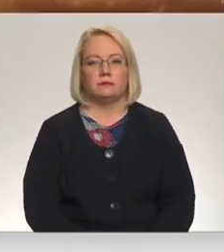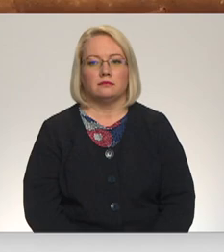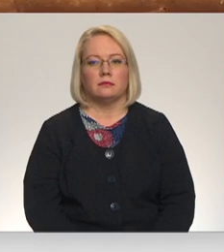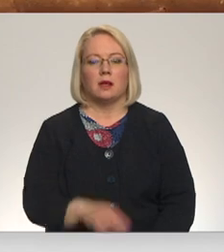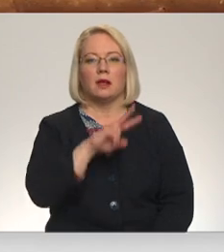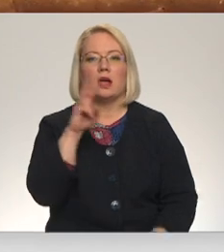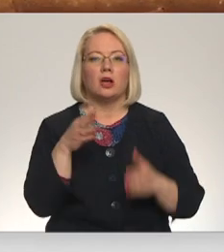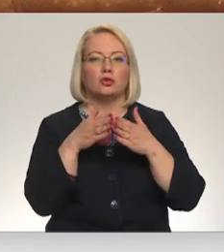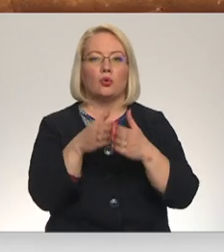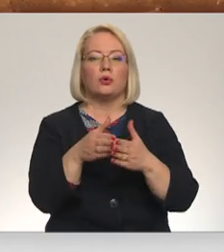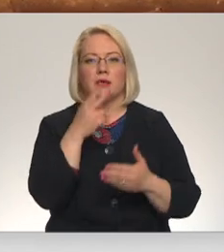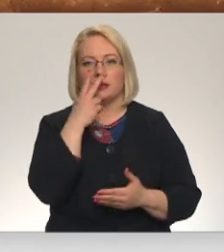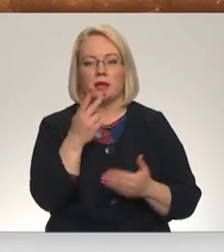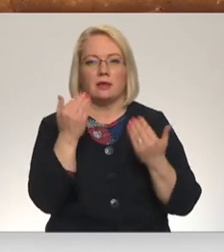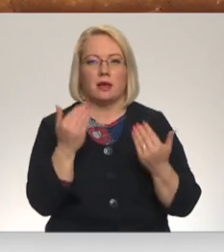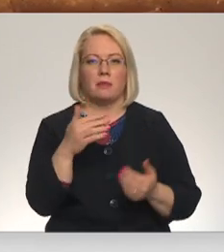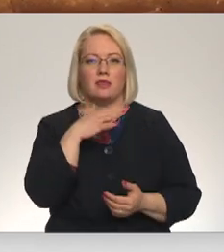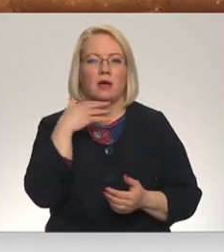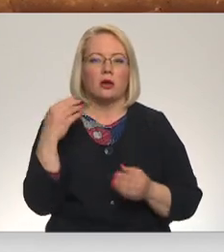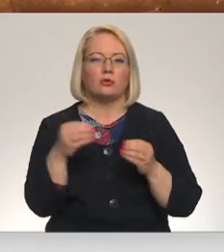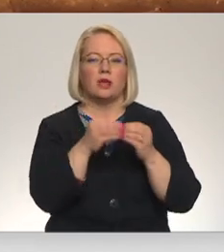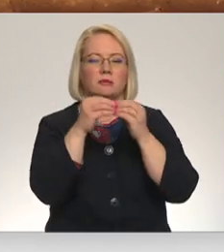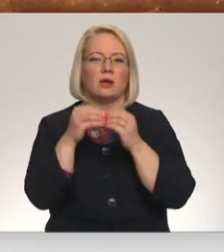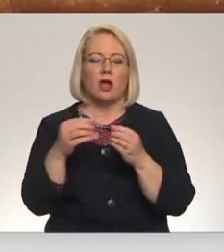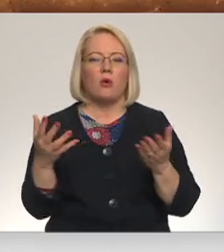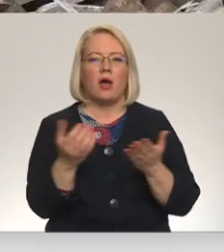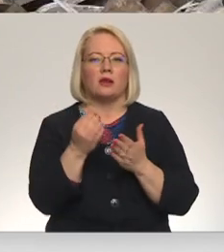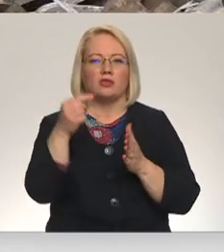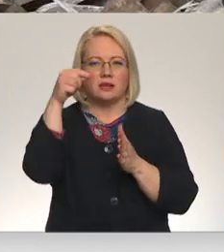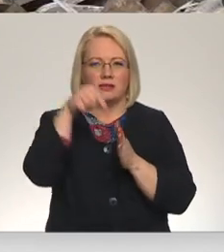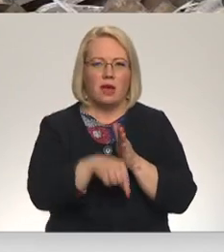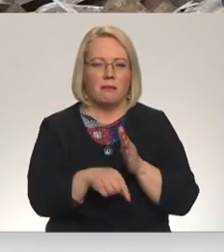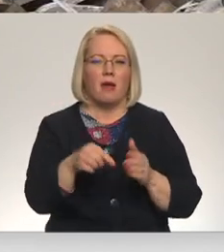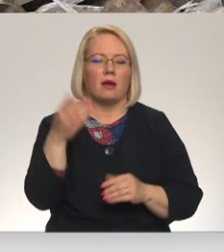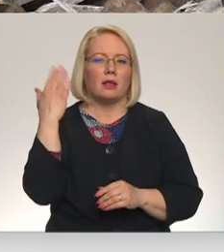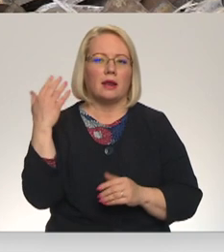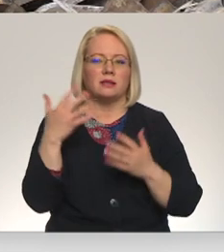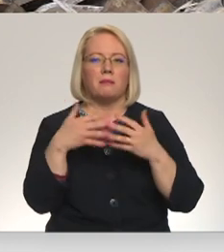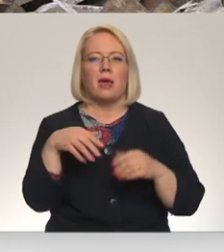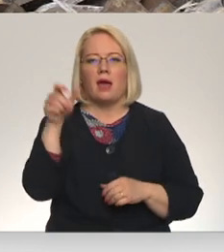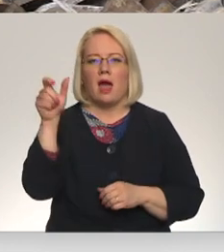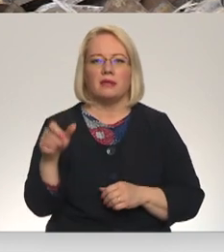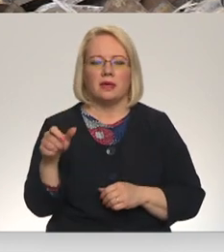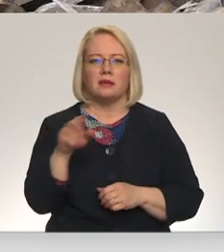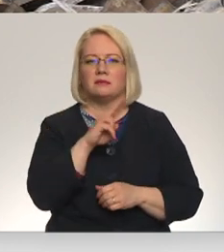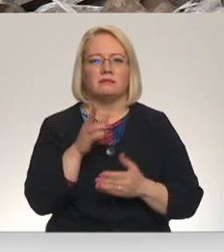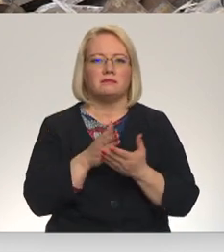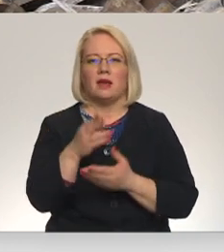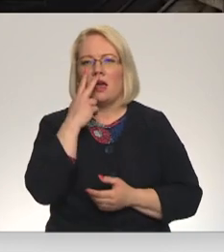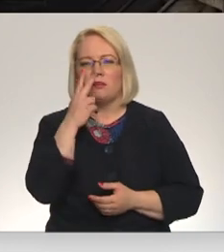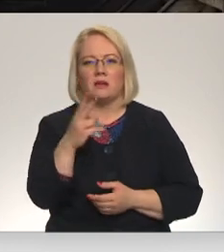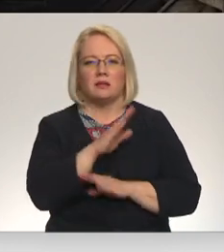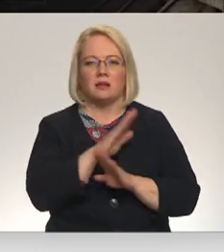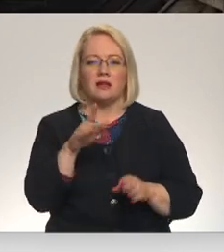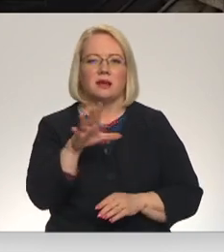Kāds kuģis izskatījās šobrīd pēc vairāku desmitu gadu atrašanās zem zemes, kādreizējais mehāniķis vairs neaizgāja apskatīties.